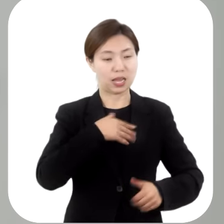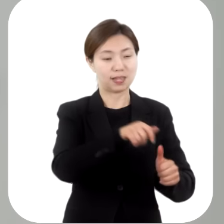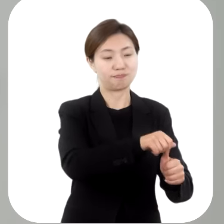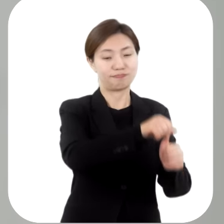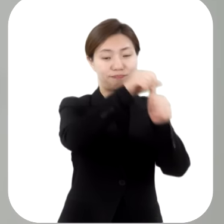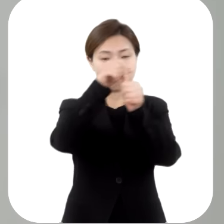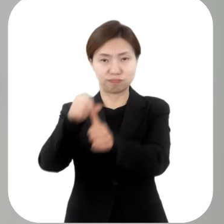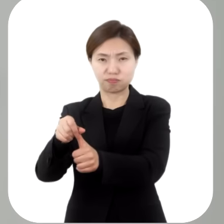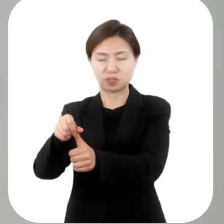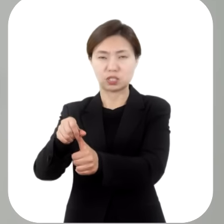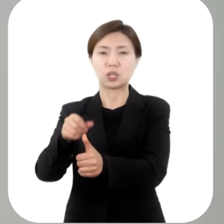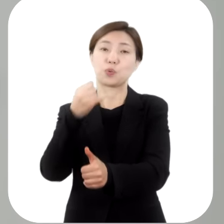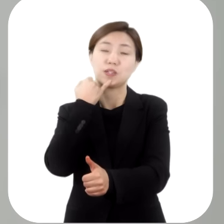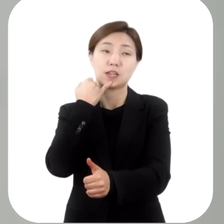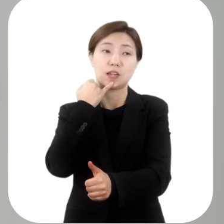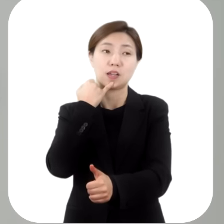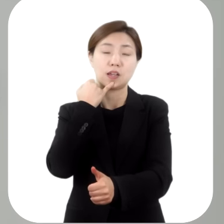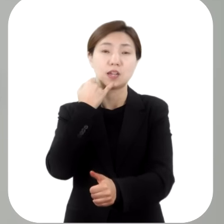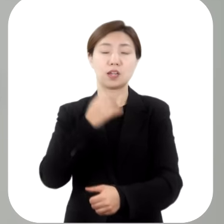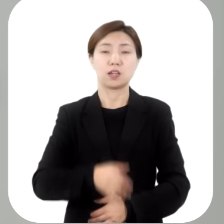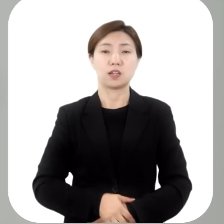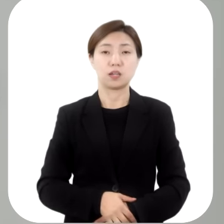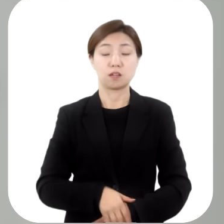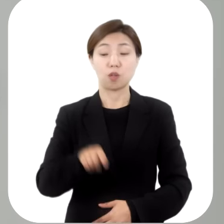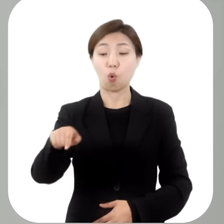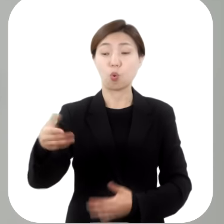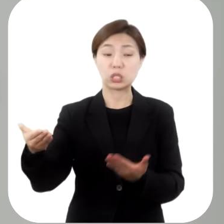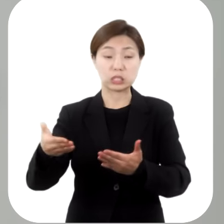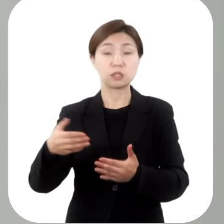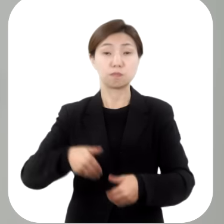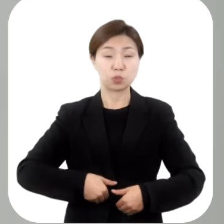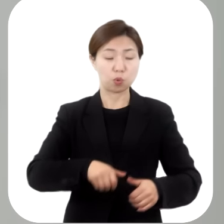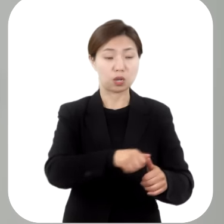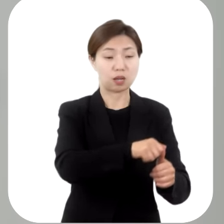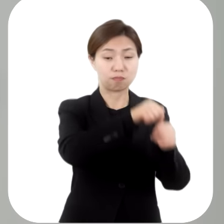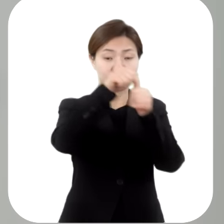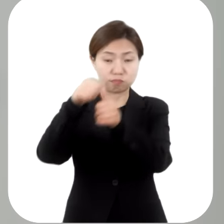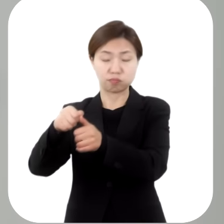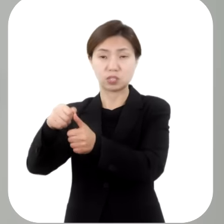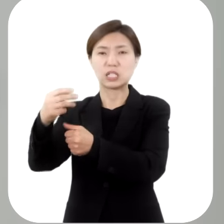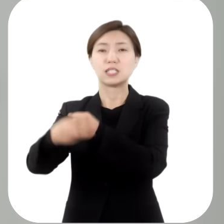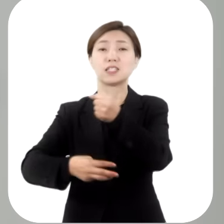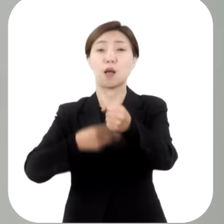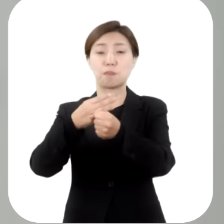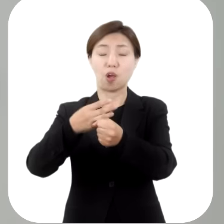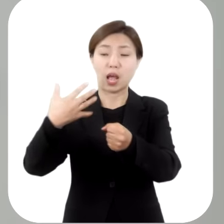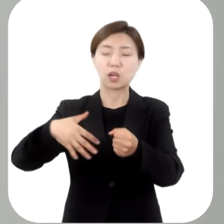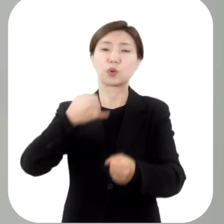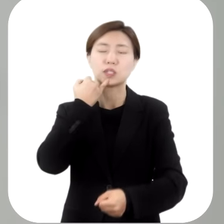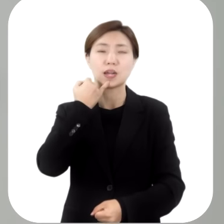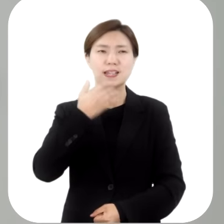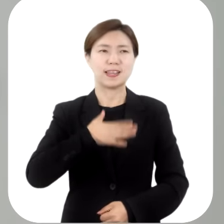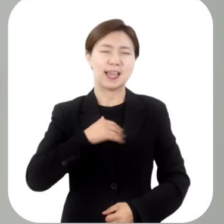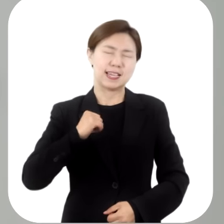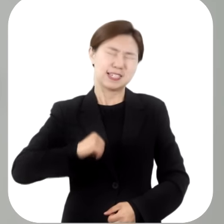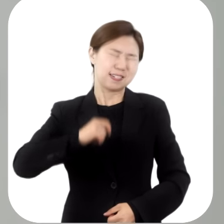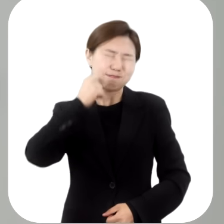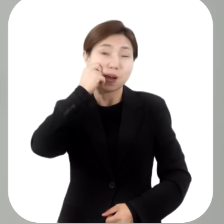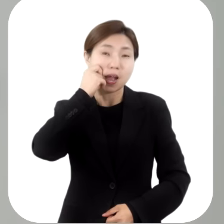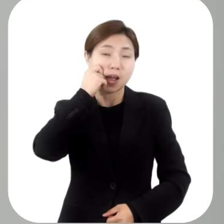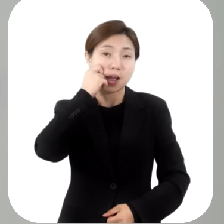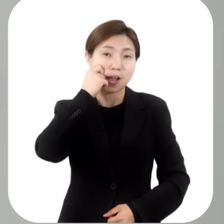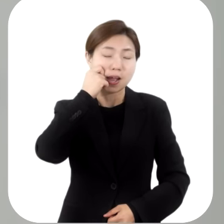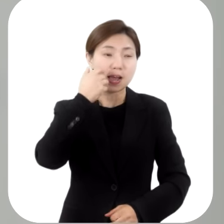자기 문제는 아닙니다. 여기 일이 필요하니까 가라. 이거는 3년에 해당이 안 됩니다. 그러나 자기가